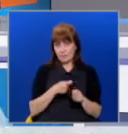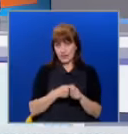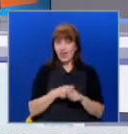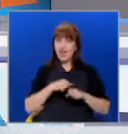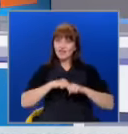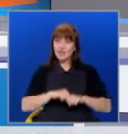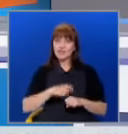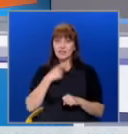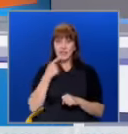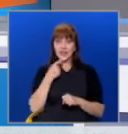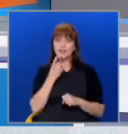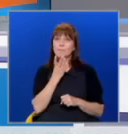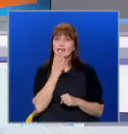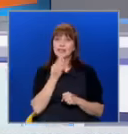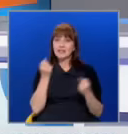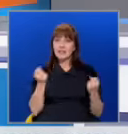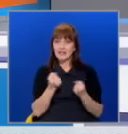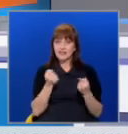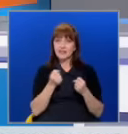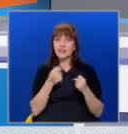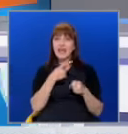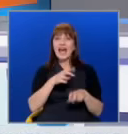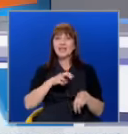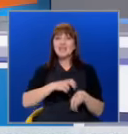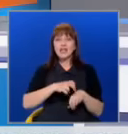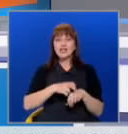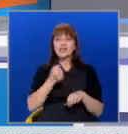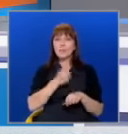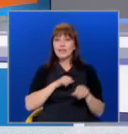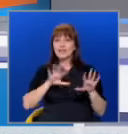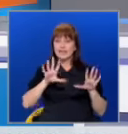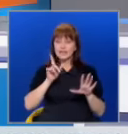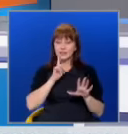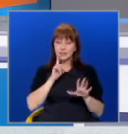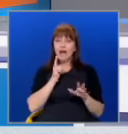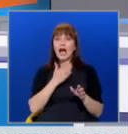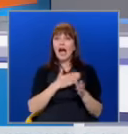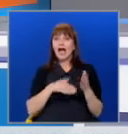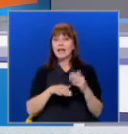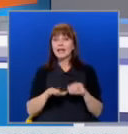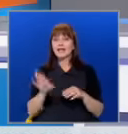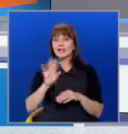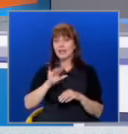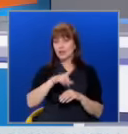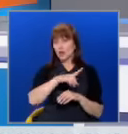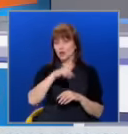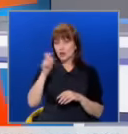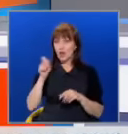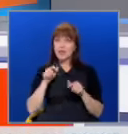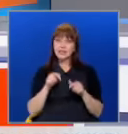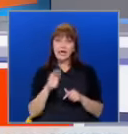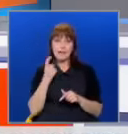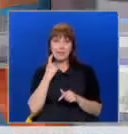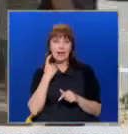власти съобщиха, че при израелската операция в Джанин са убити 10 души, ранените са над 100. Повече за обстановката в Близкия изток от